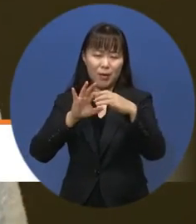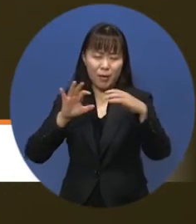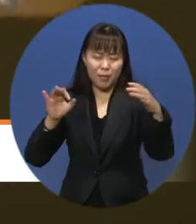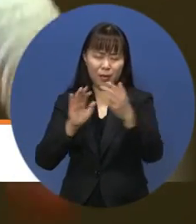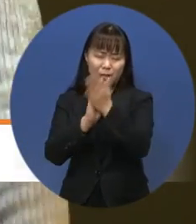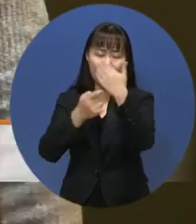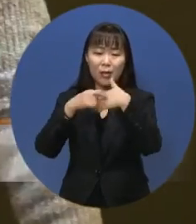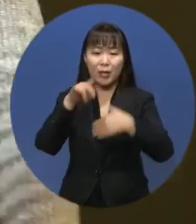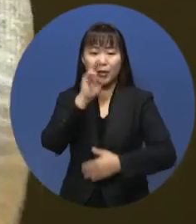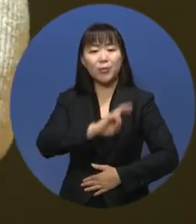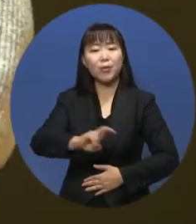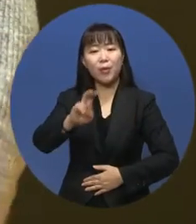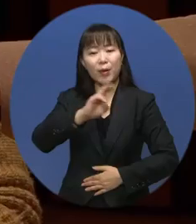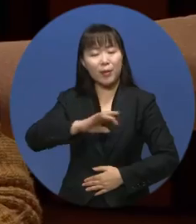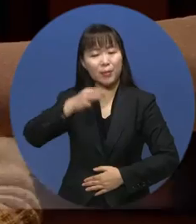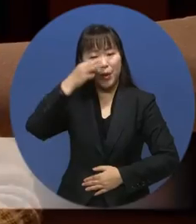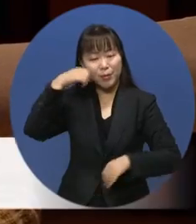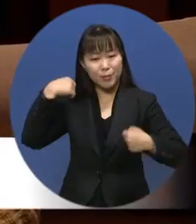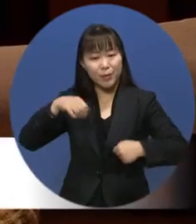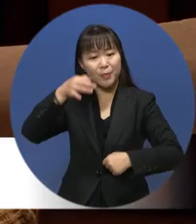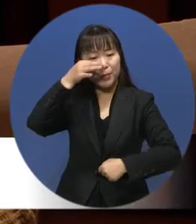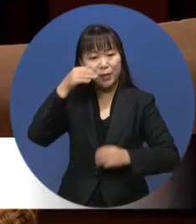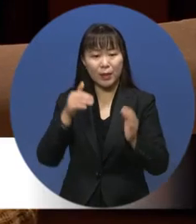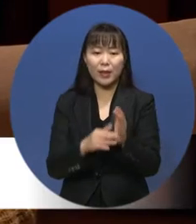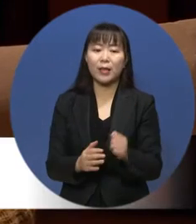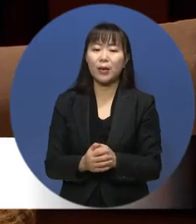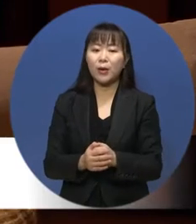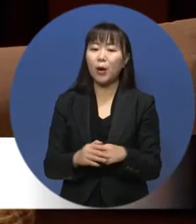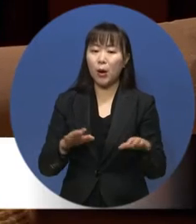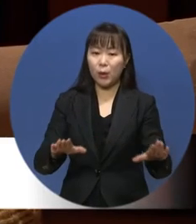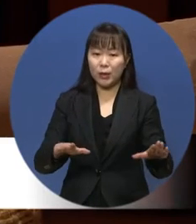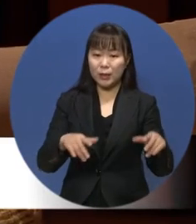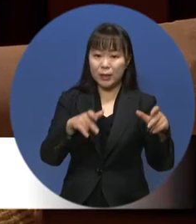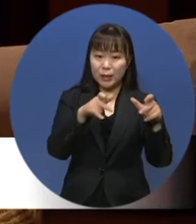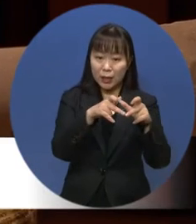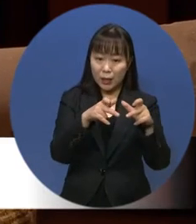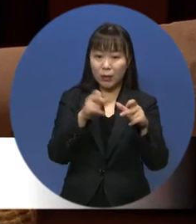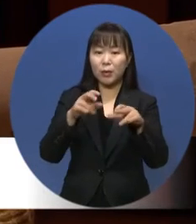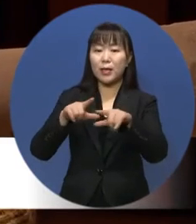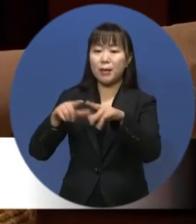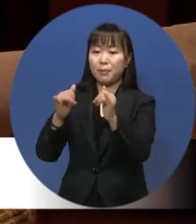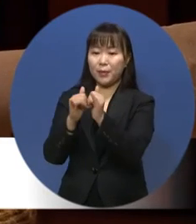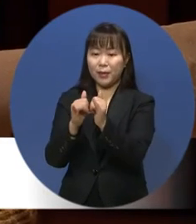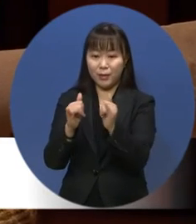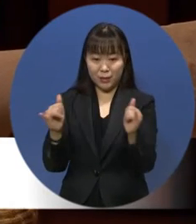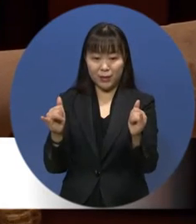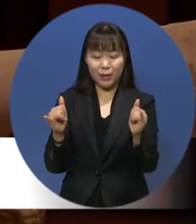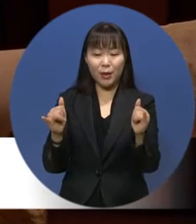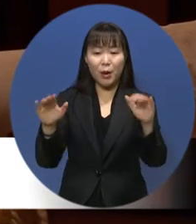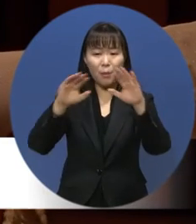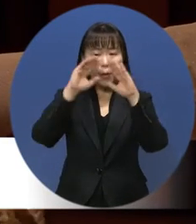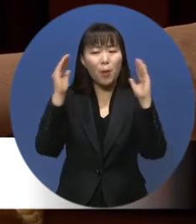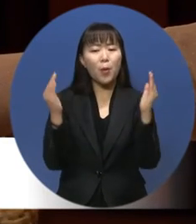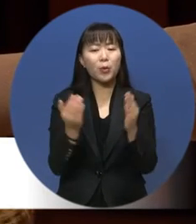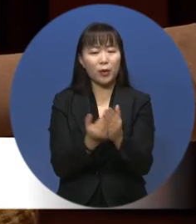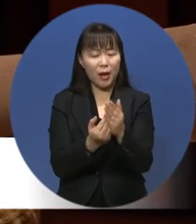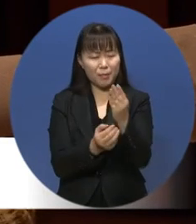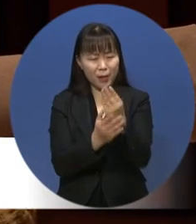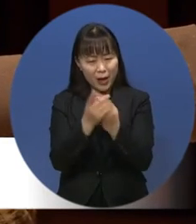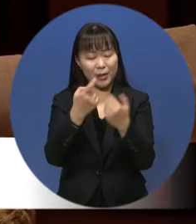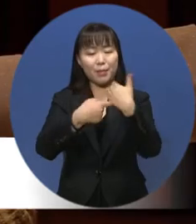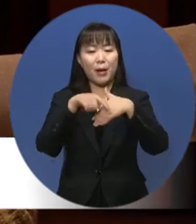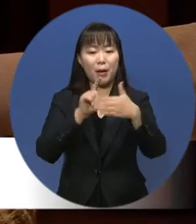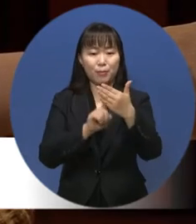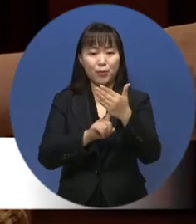아름다운 무대를 펼쳤습니다. 오늘 무대만큼은 또 우리 장애인과 그리고 비장애인 모두가 이게 하나 되는 그런